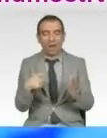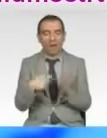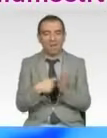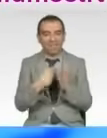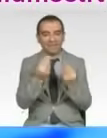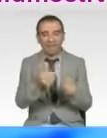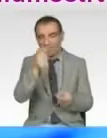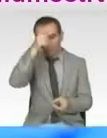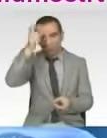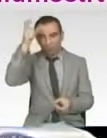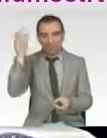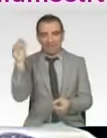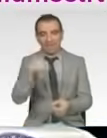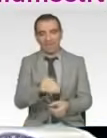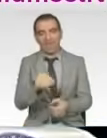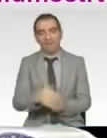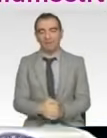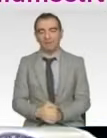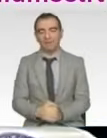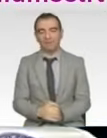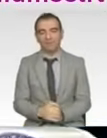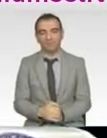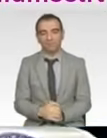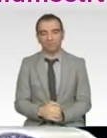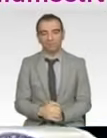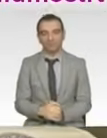adlandırdığı Türkiye'ye geldi.